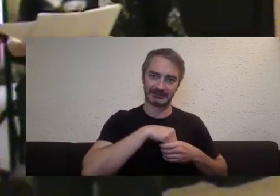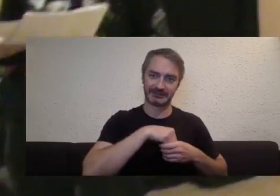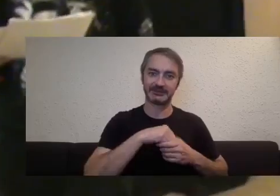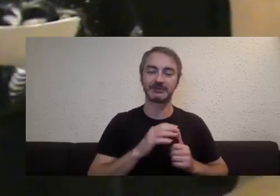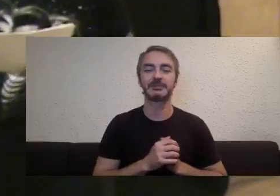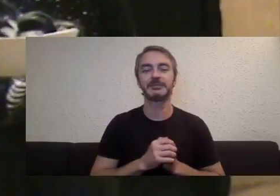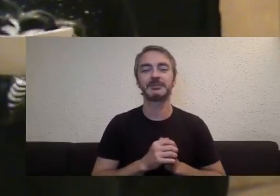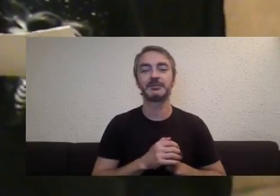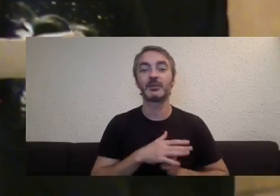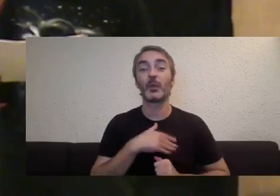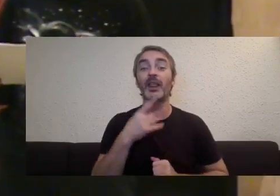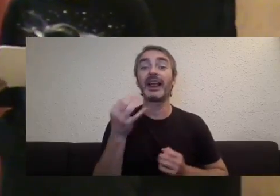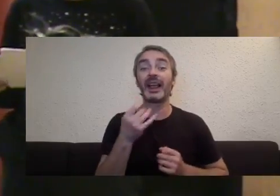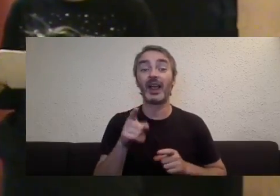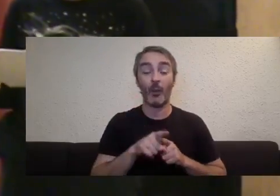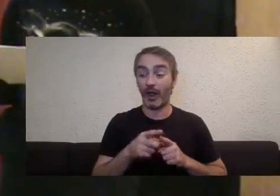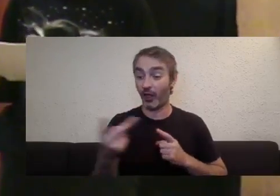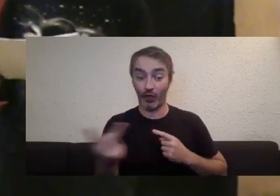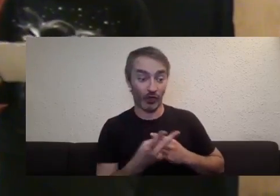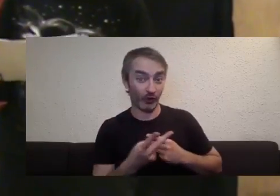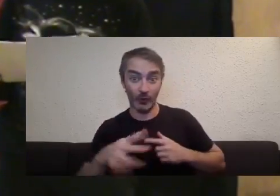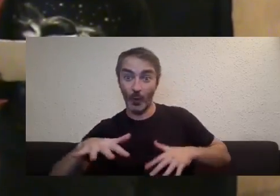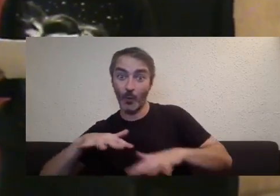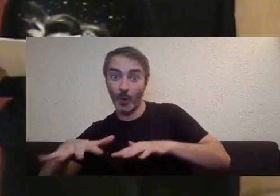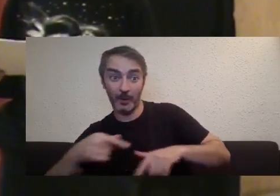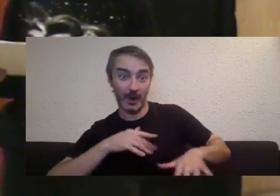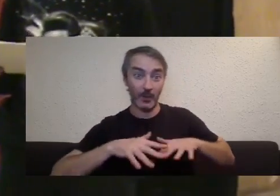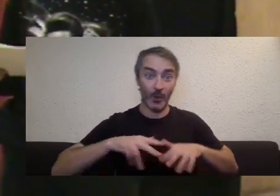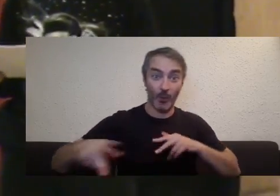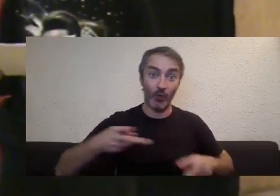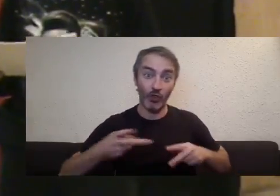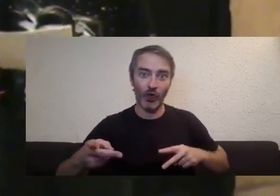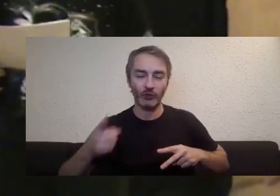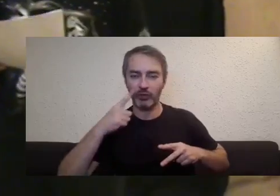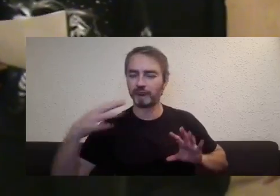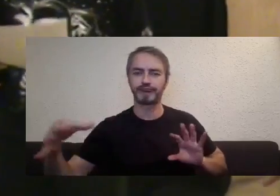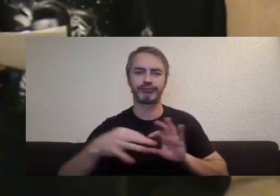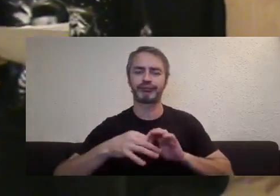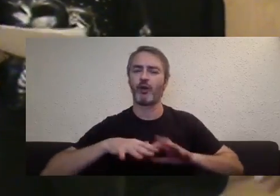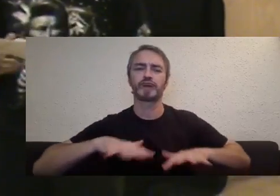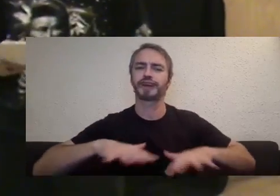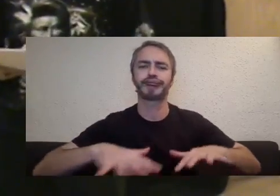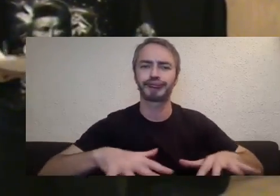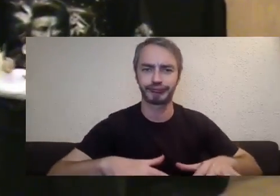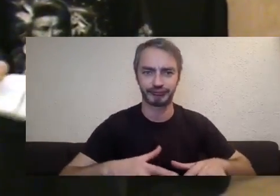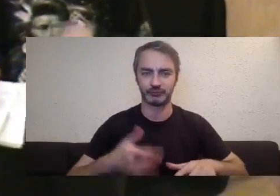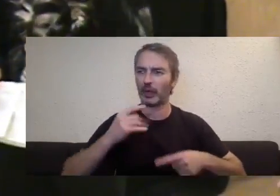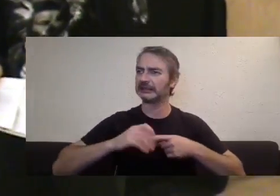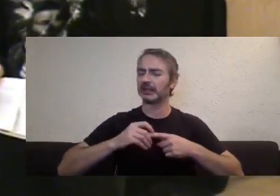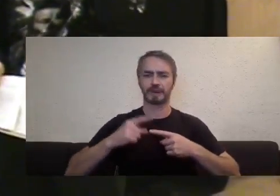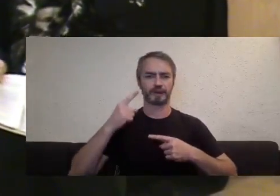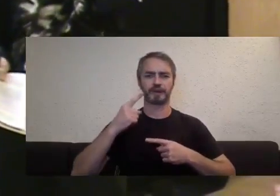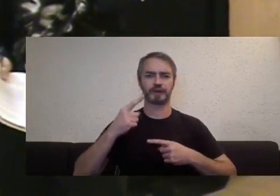molt més d'aquest espai. No? Llavors jo crec que va ser durant els anys de coexistència i d'activitat plena dels dos espais, jo crec que va ser en part